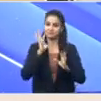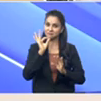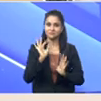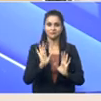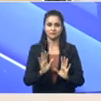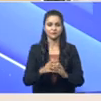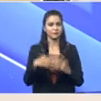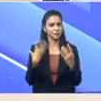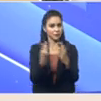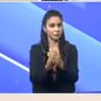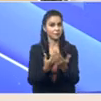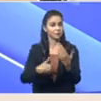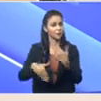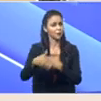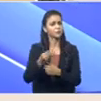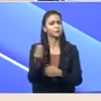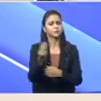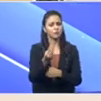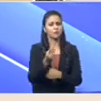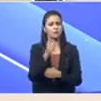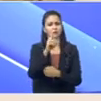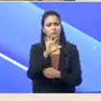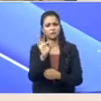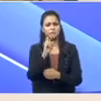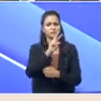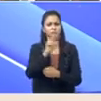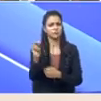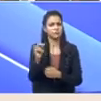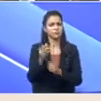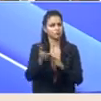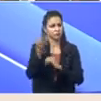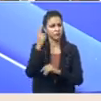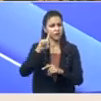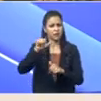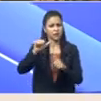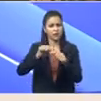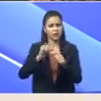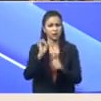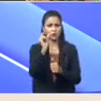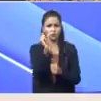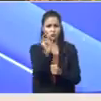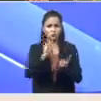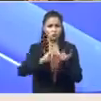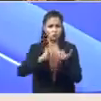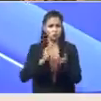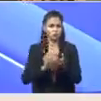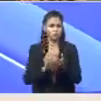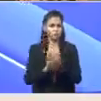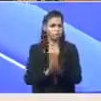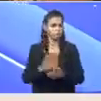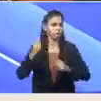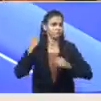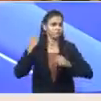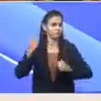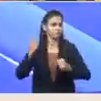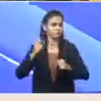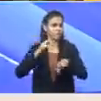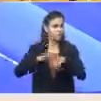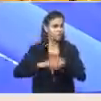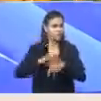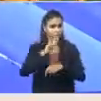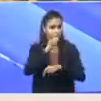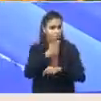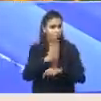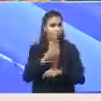साथियों, कुछ हफ्ते पहले मैं लाओस भी गया था। वो नवरात्रि का समय था और वहां मैंने